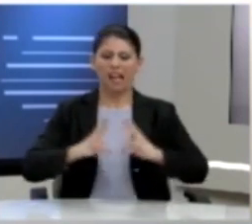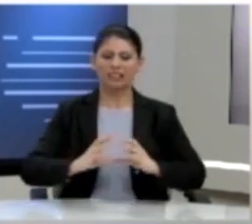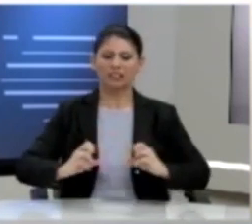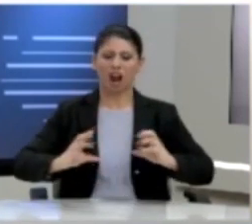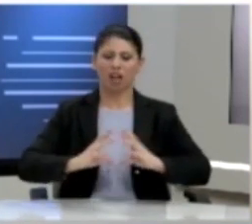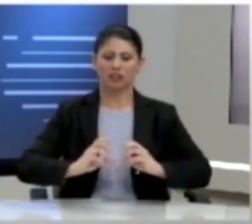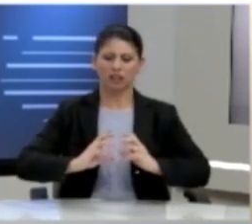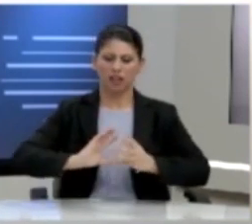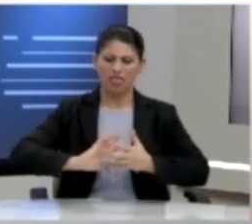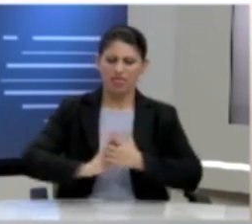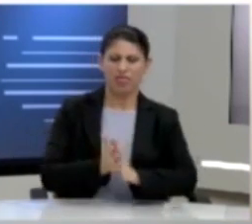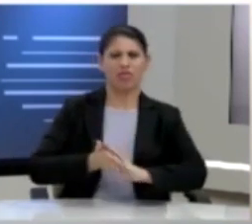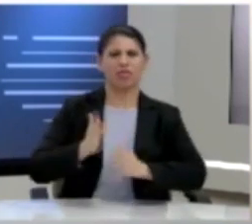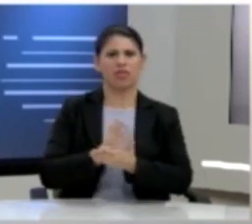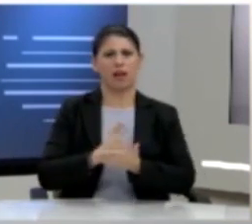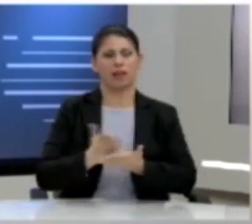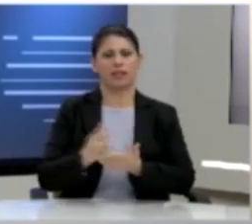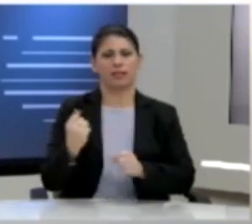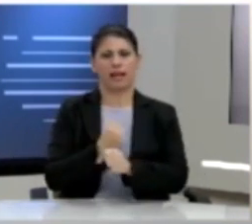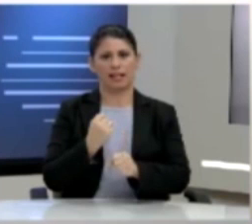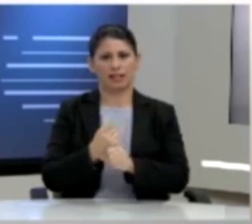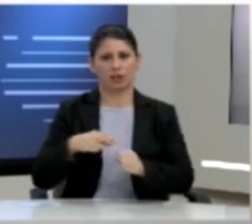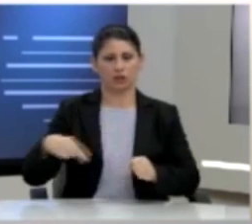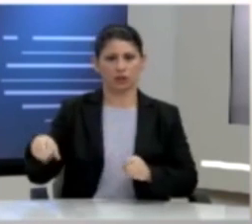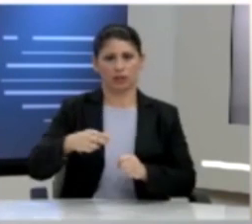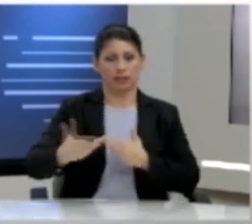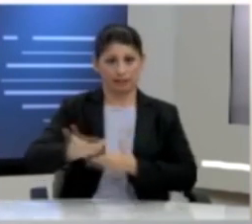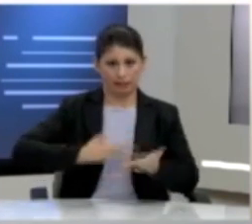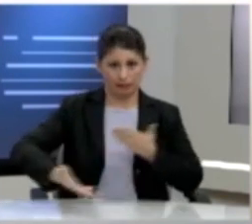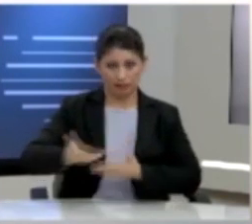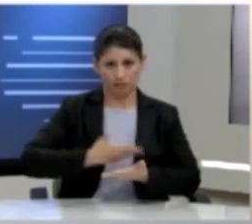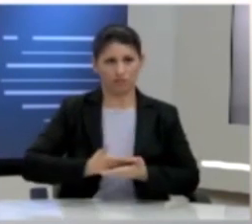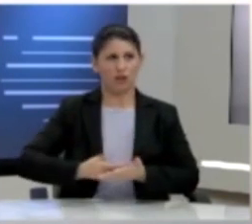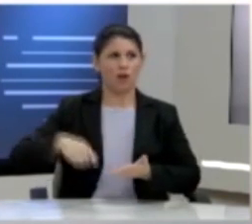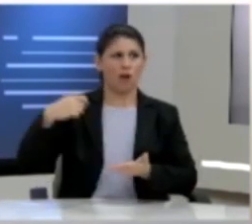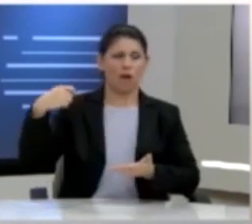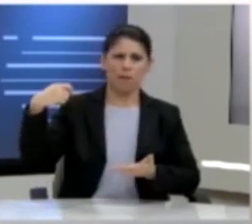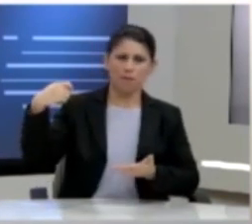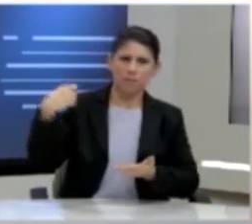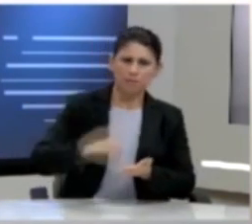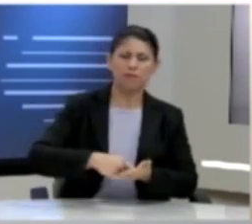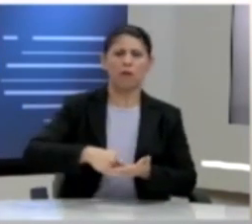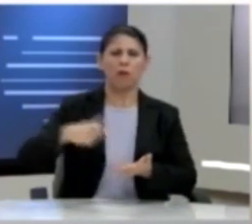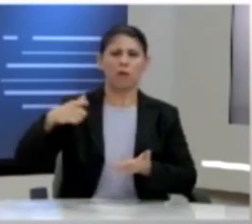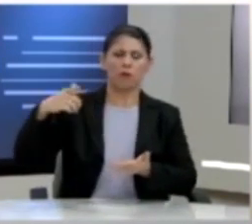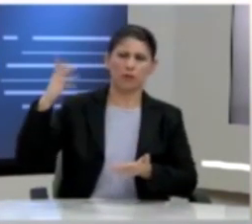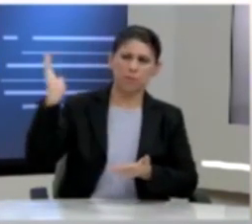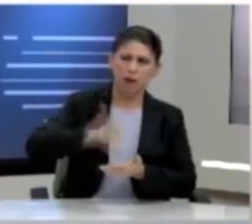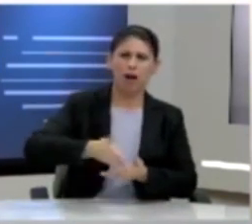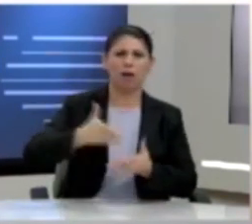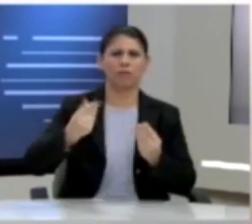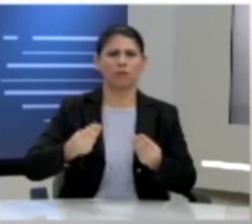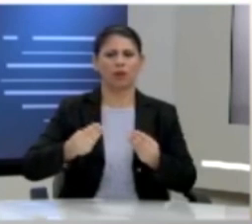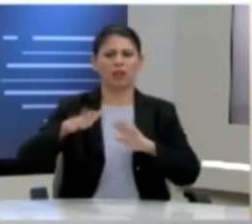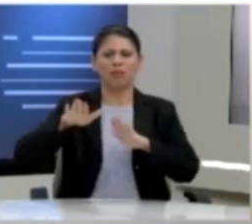των εργασιακών σχέσεων. Ανταποδοτικά τέλη, φωτιά, χαράτσια και υποβαθμισμένες